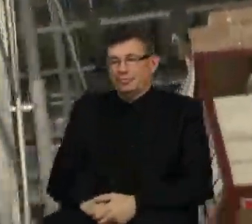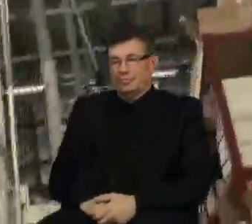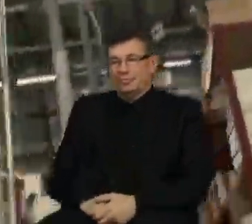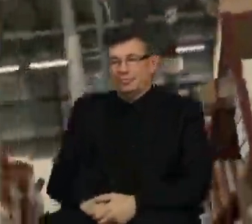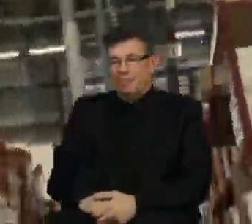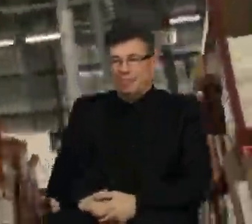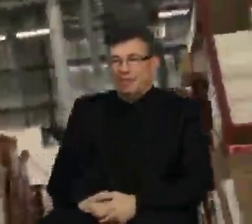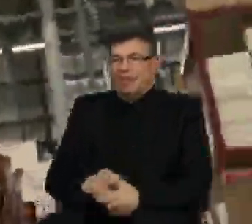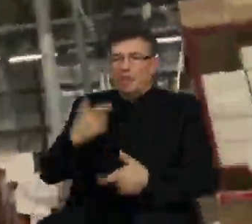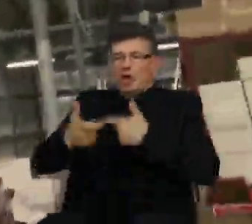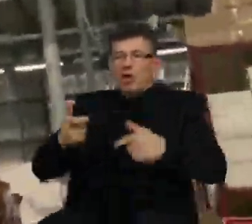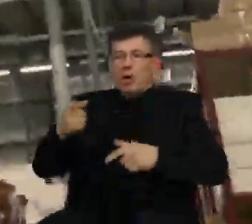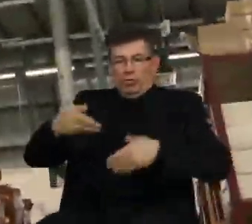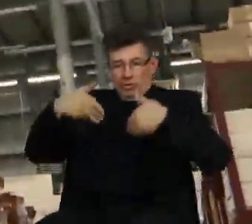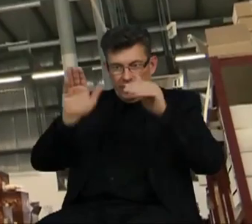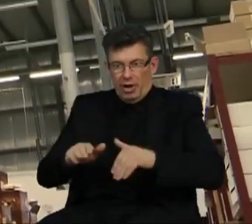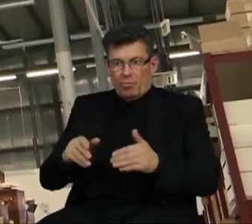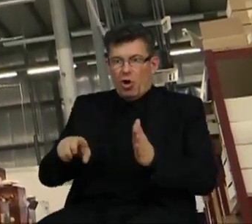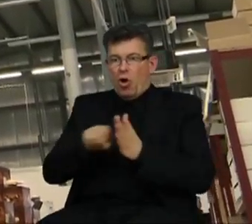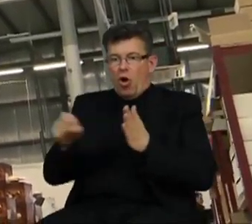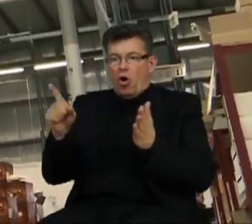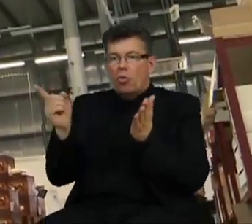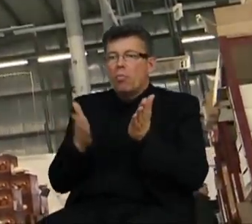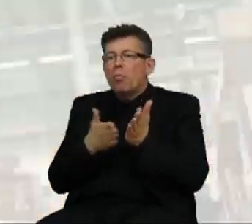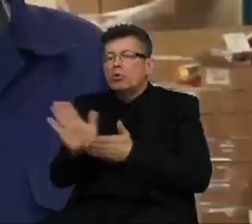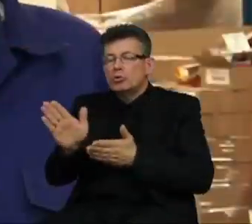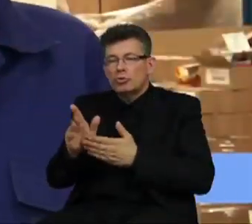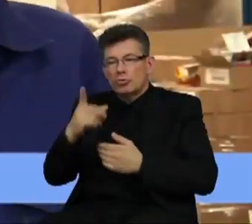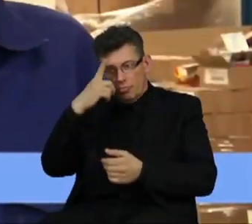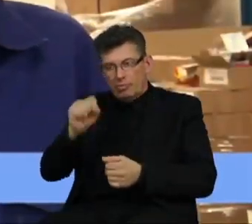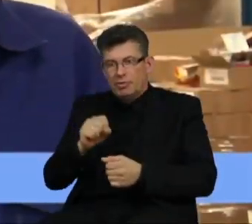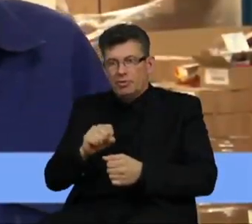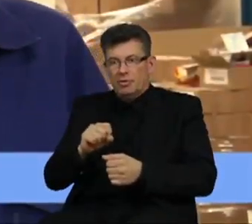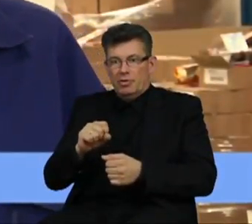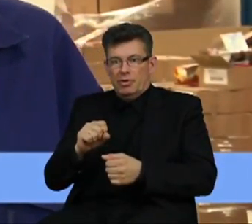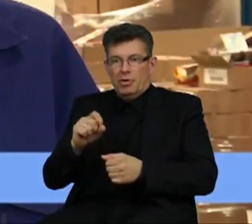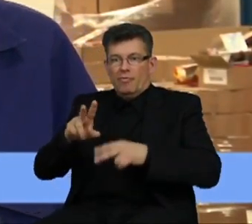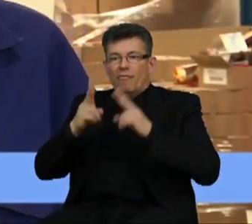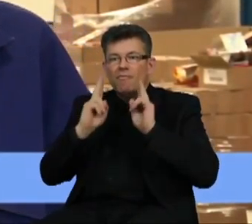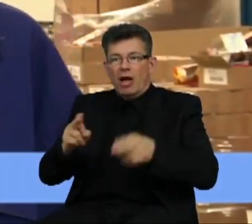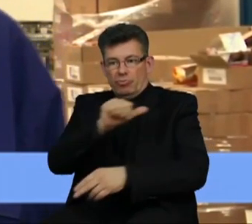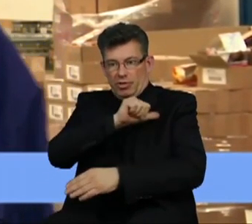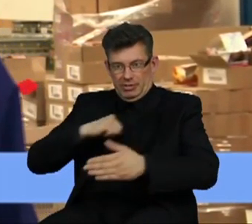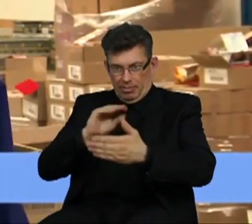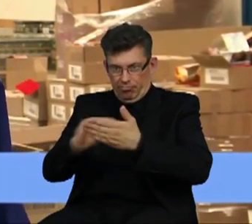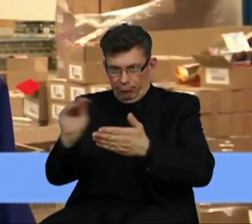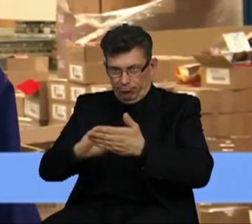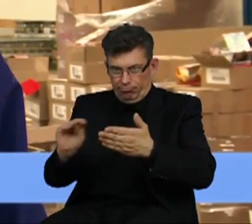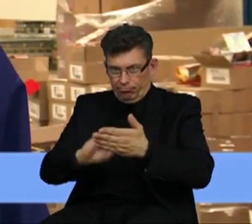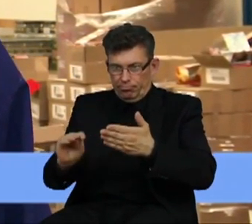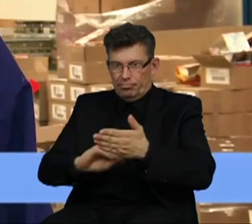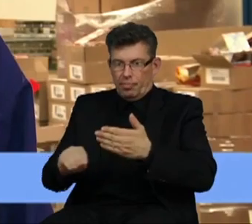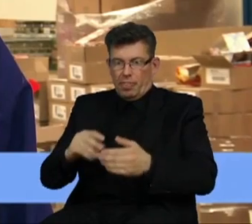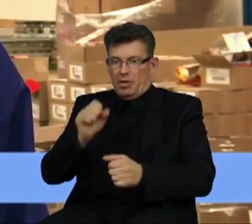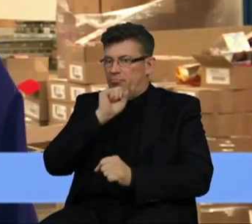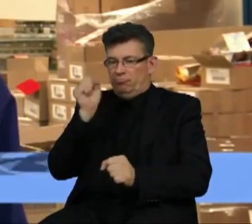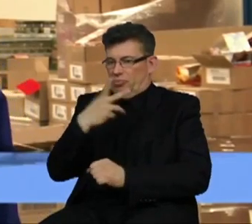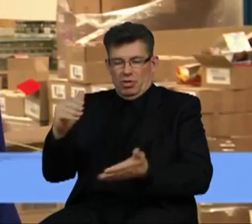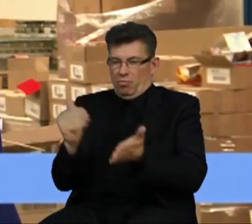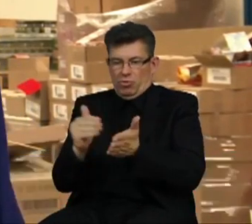Lubię sklep, a początku nie sam lubię. Wektory sam lubię, bo nic nie